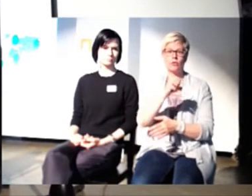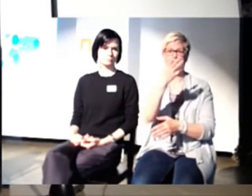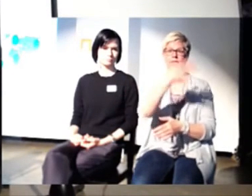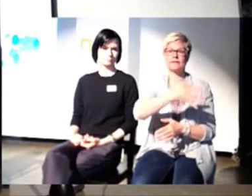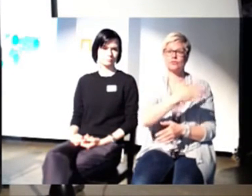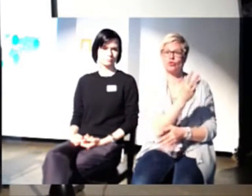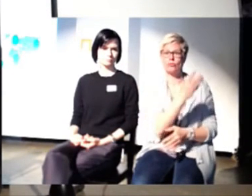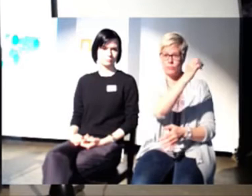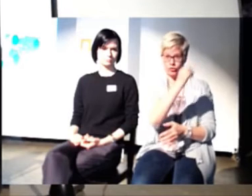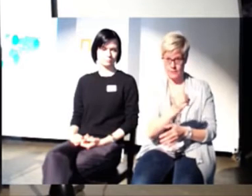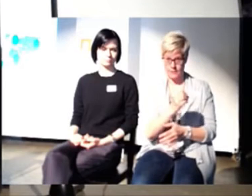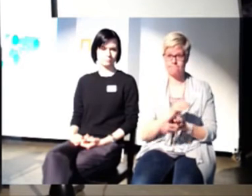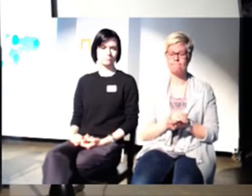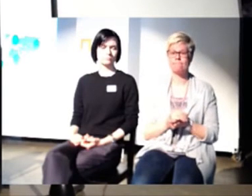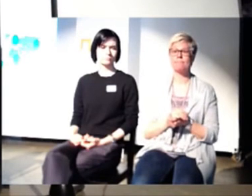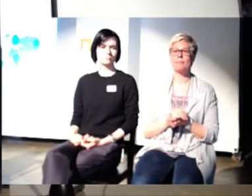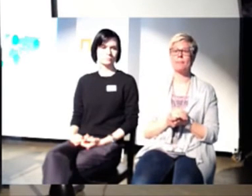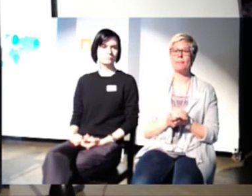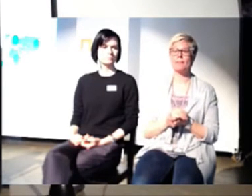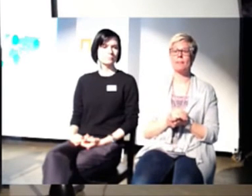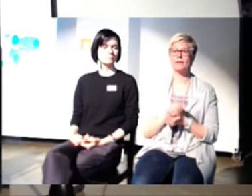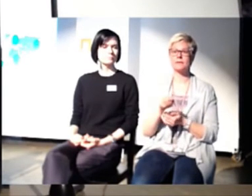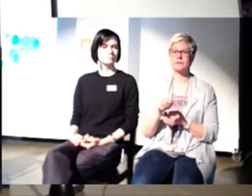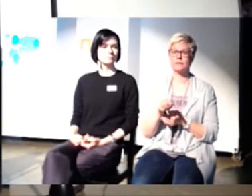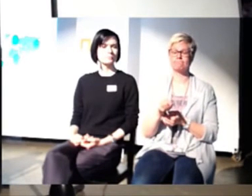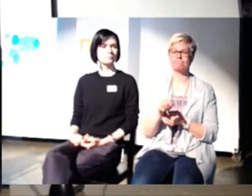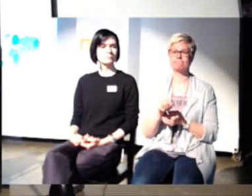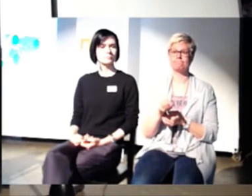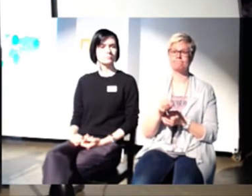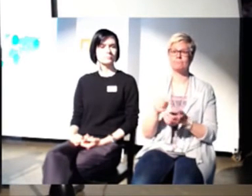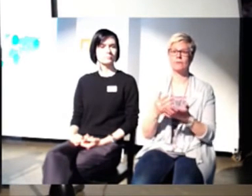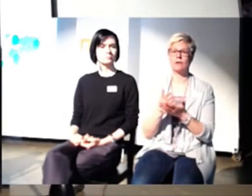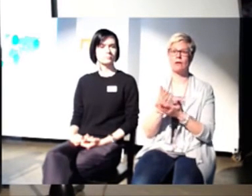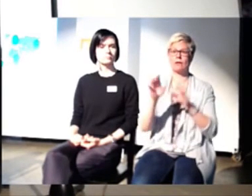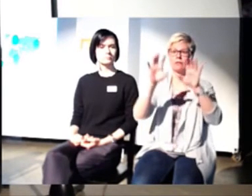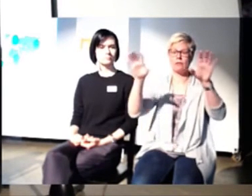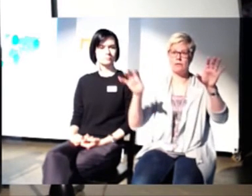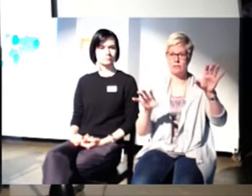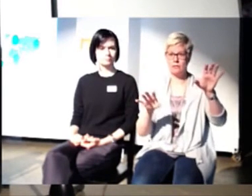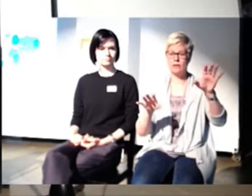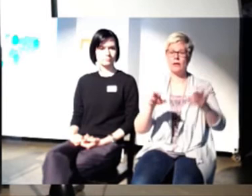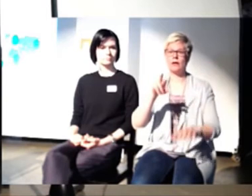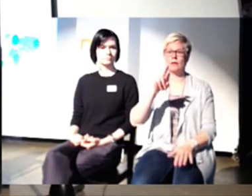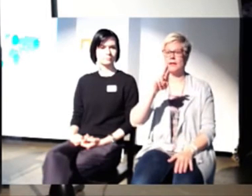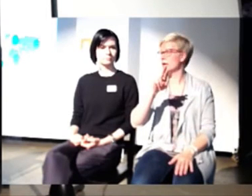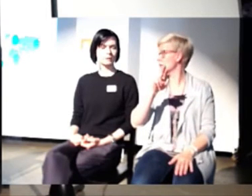sijoittuvan sinne. Tämä kartta on tämän Res